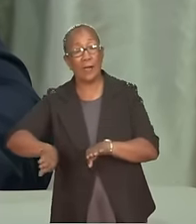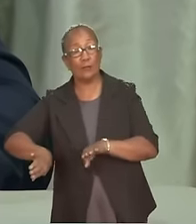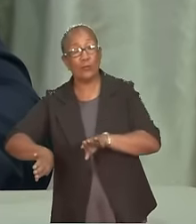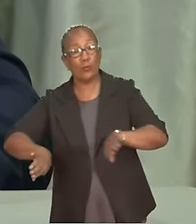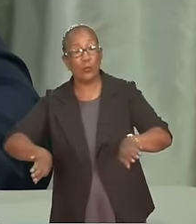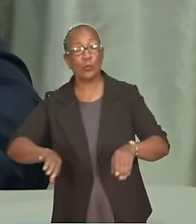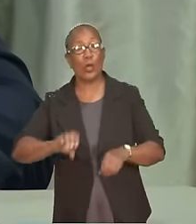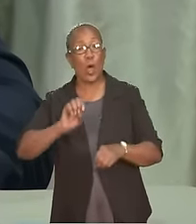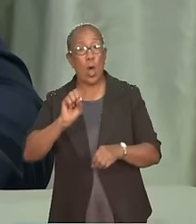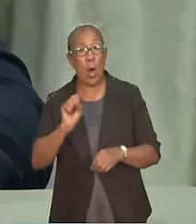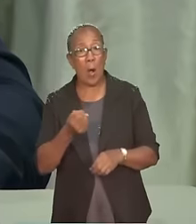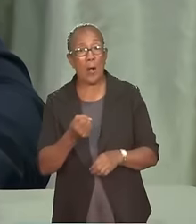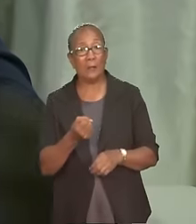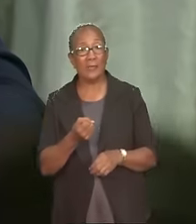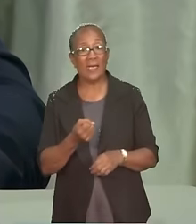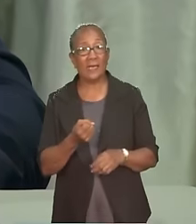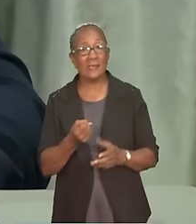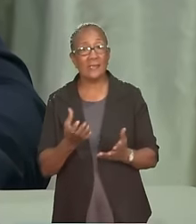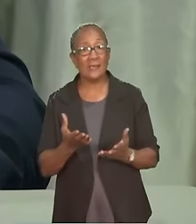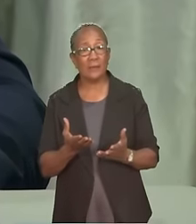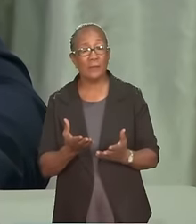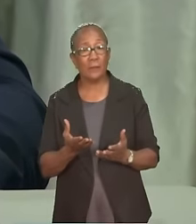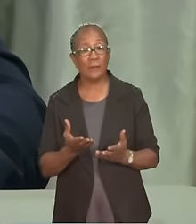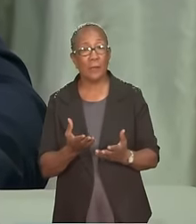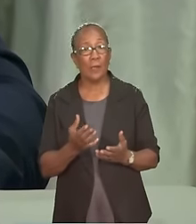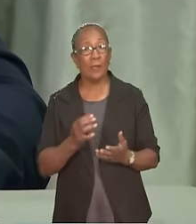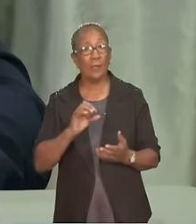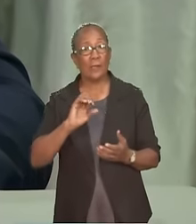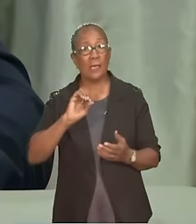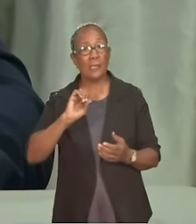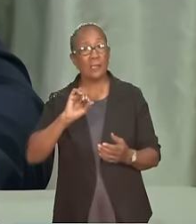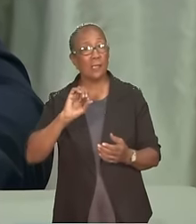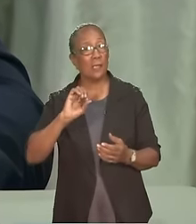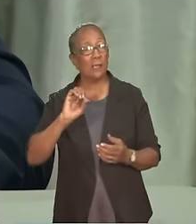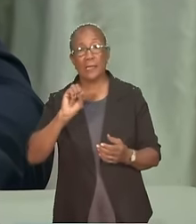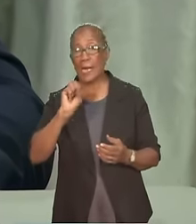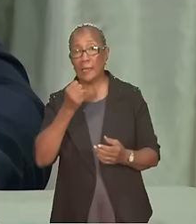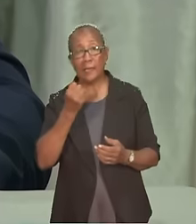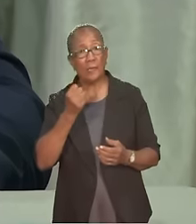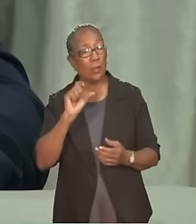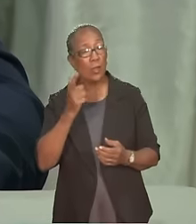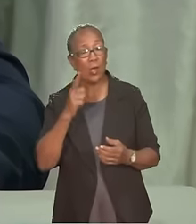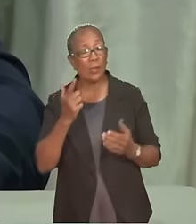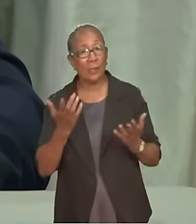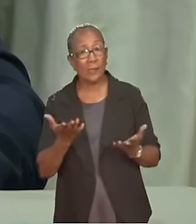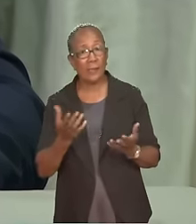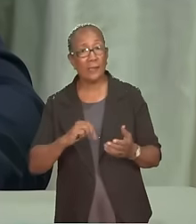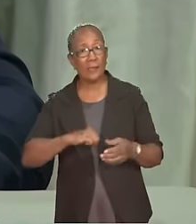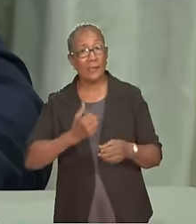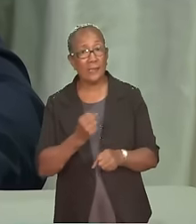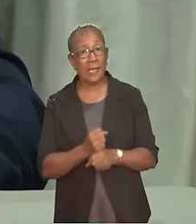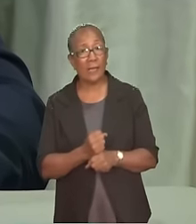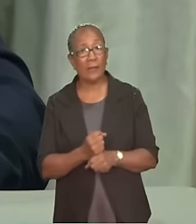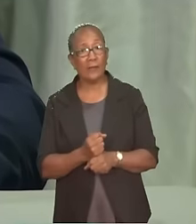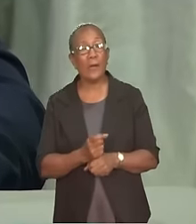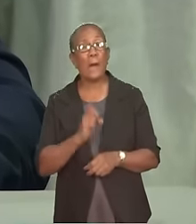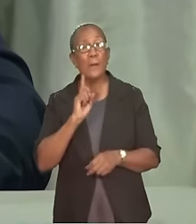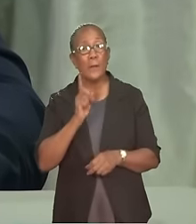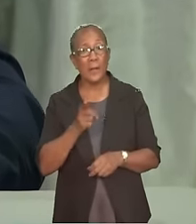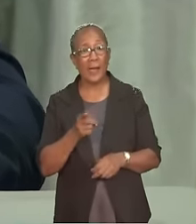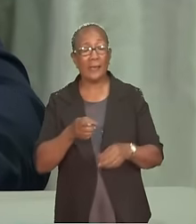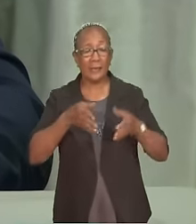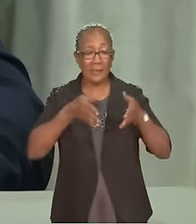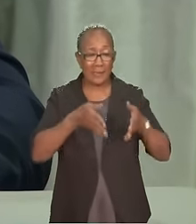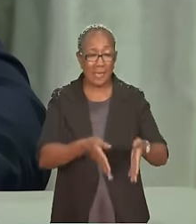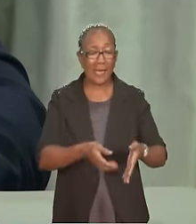steeds verlieslatend zijn. Je kan ze niet meer winstgevend maken. En sommige van die bedrijven betaalt de staat nog steeds